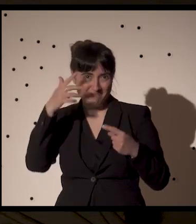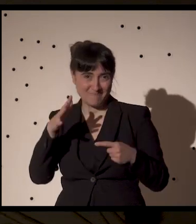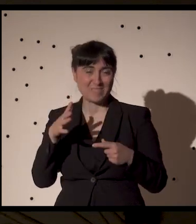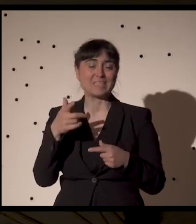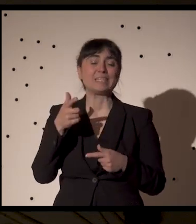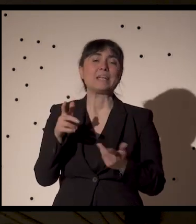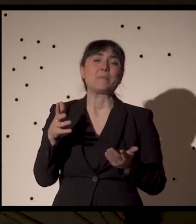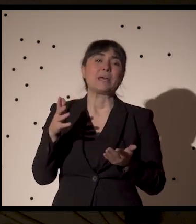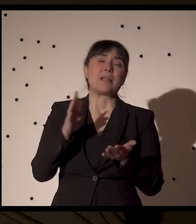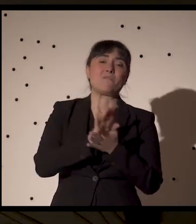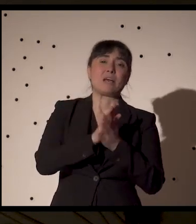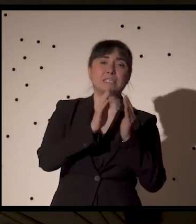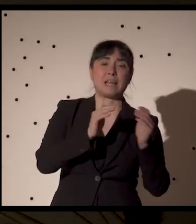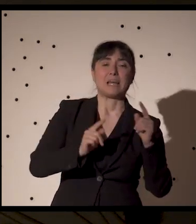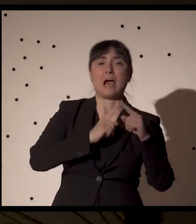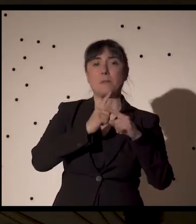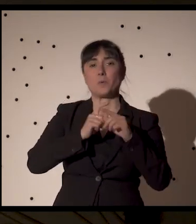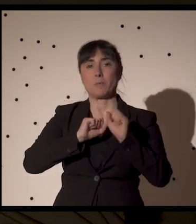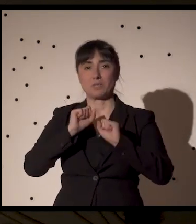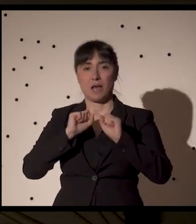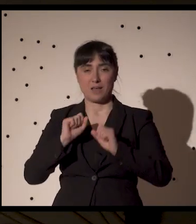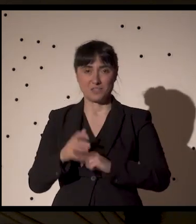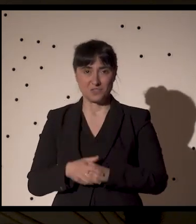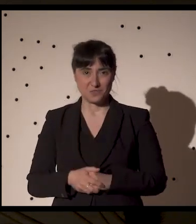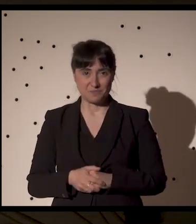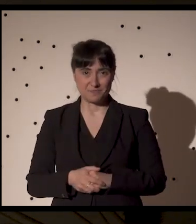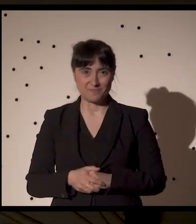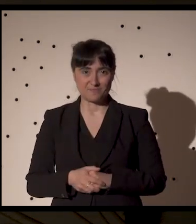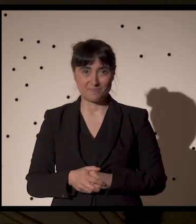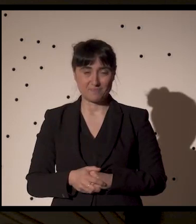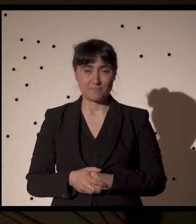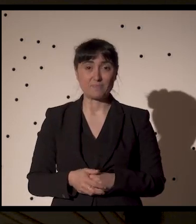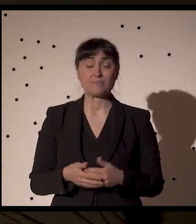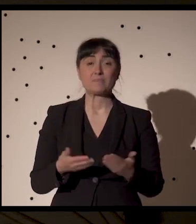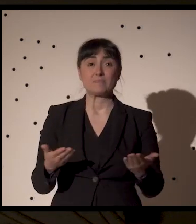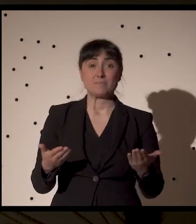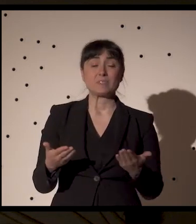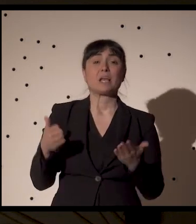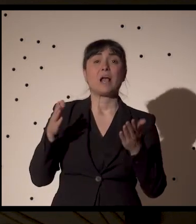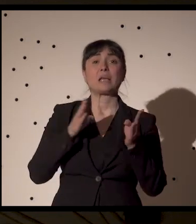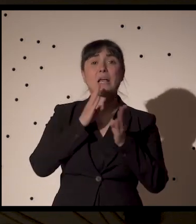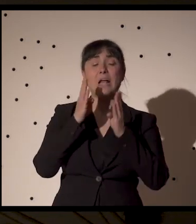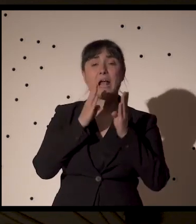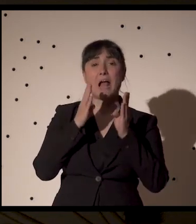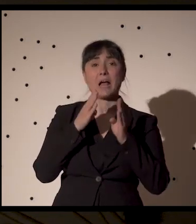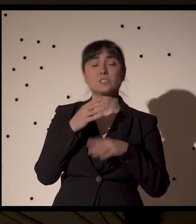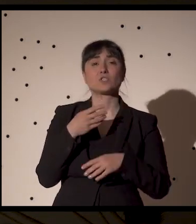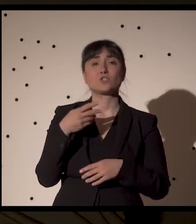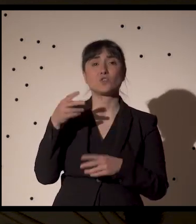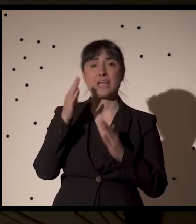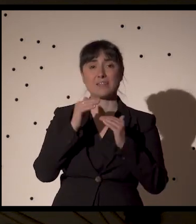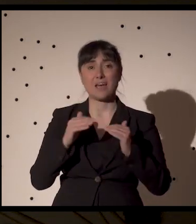l'appuntamento con Nicole per Canto di Natale nella trasposizione marionettistica dal racconto di